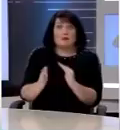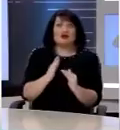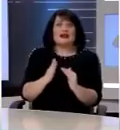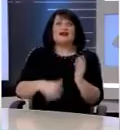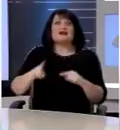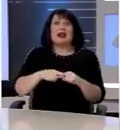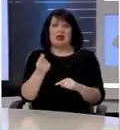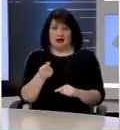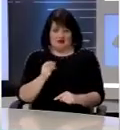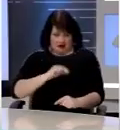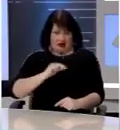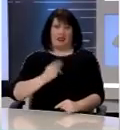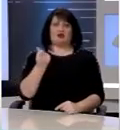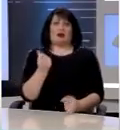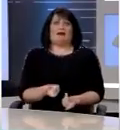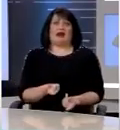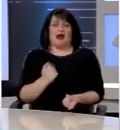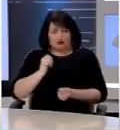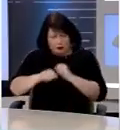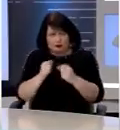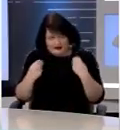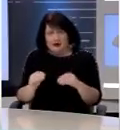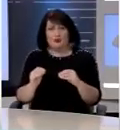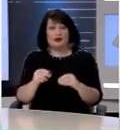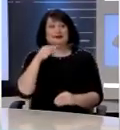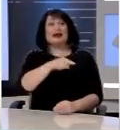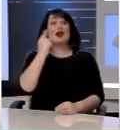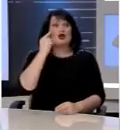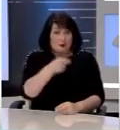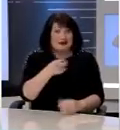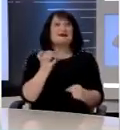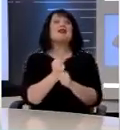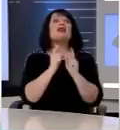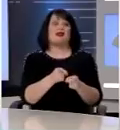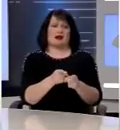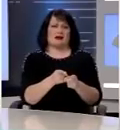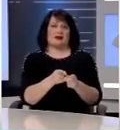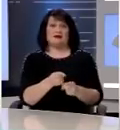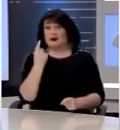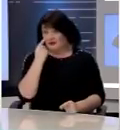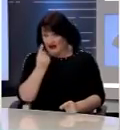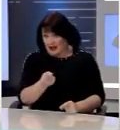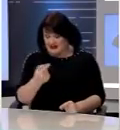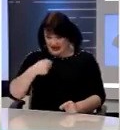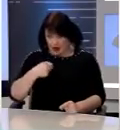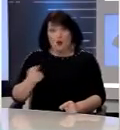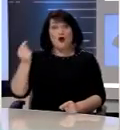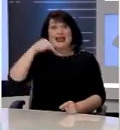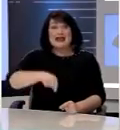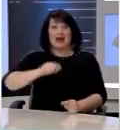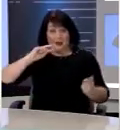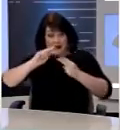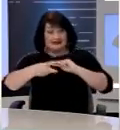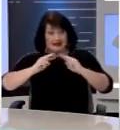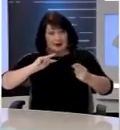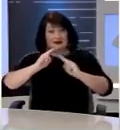δημόσιο. Ακόμα και αν το νομίζετε, δεν θα τα καταφέρετε, κύριε Μητσοτάκη. Όπως είδατε, εγώ σήμερα απάντησα επί